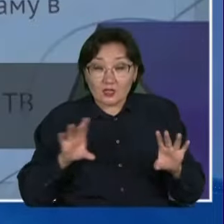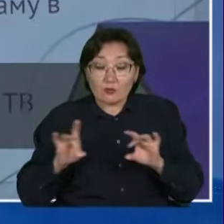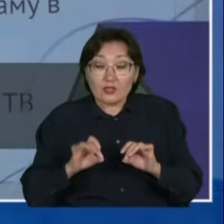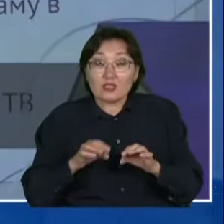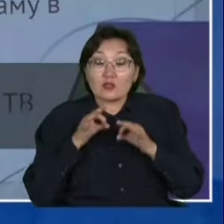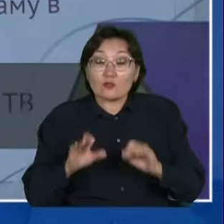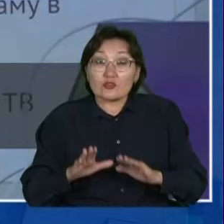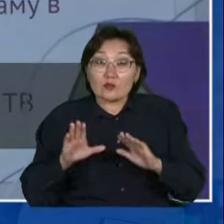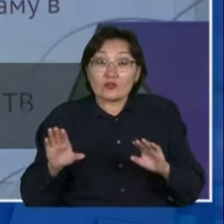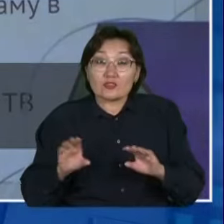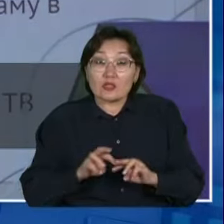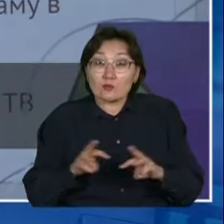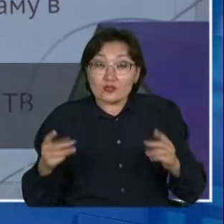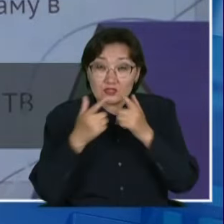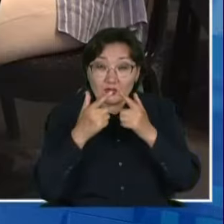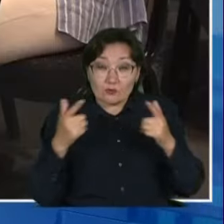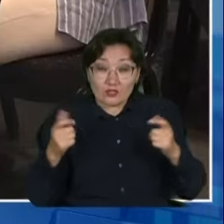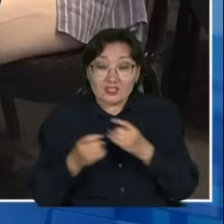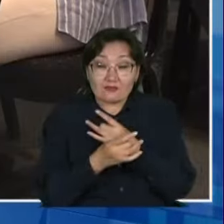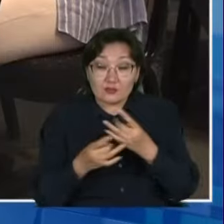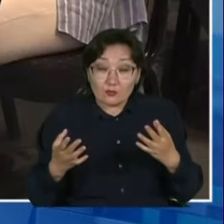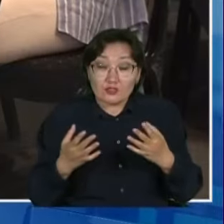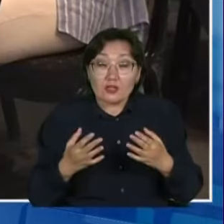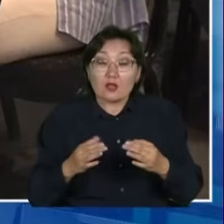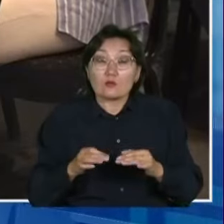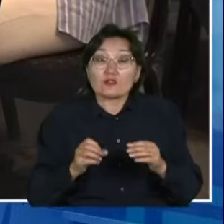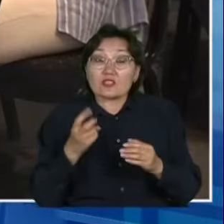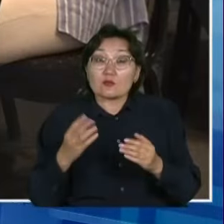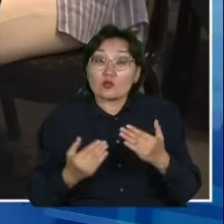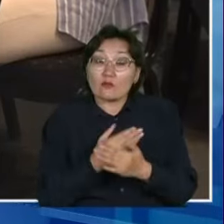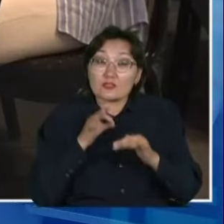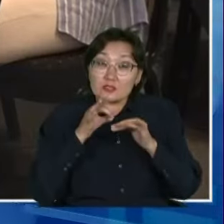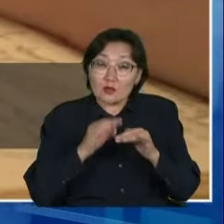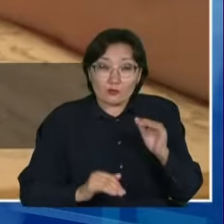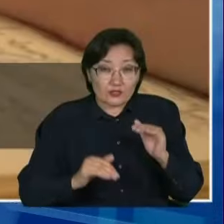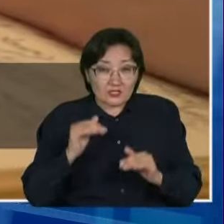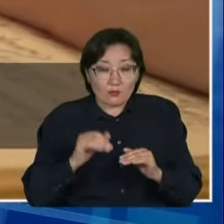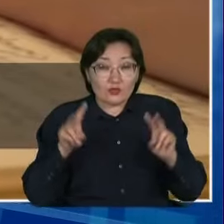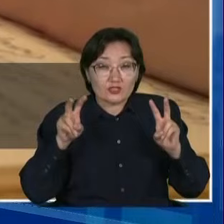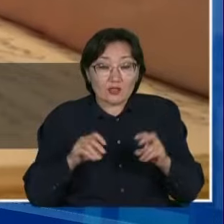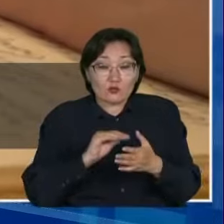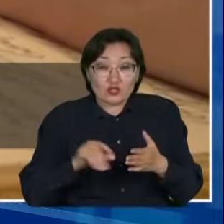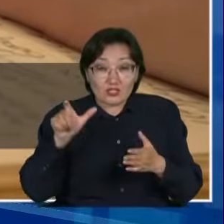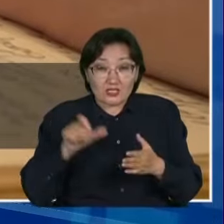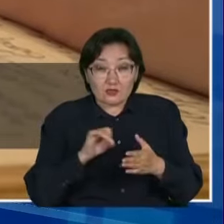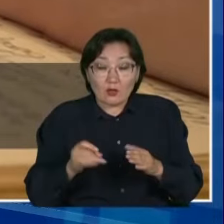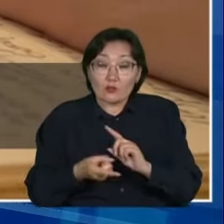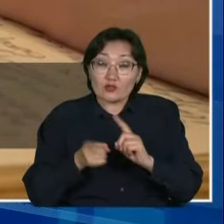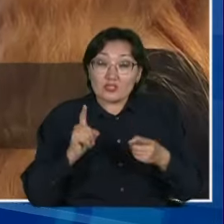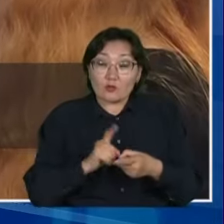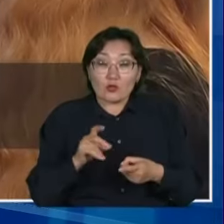словам вице-министра культуры и информации Каната Искакова, ряд нововведений, такие как повышение статуса журналистов и переход